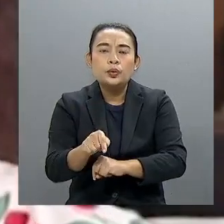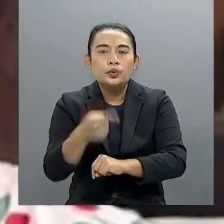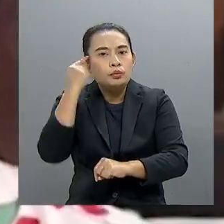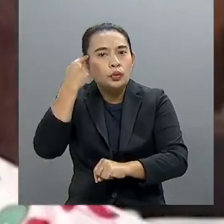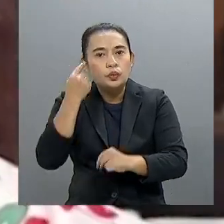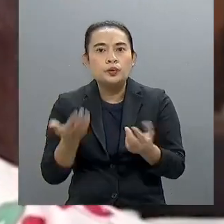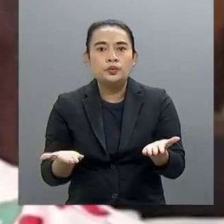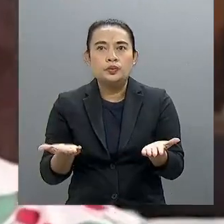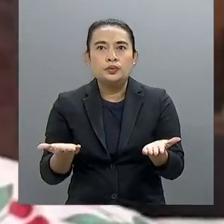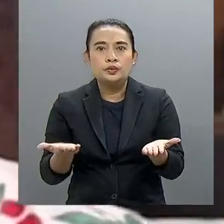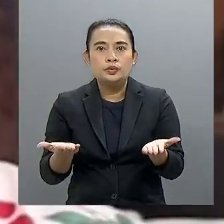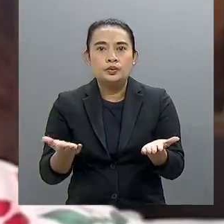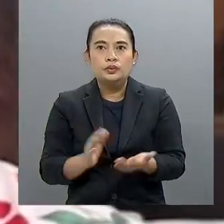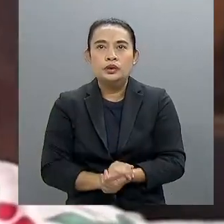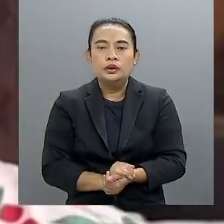เรirm